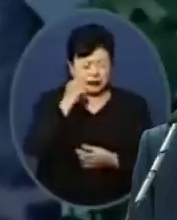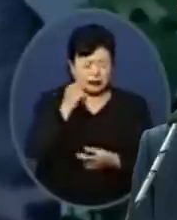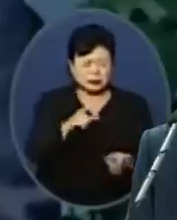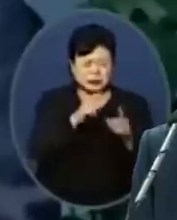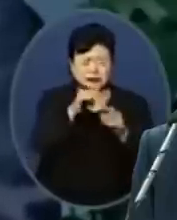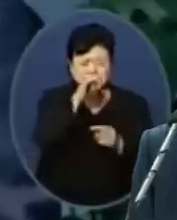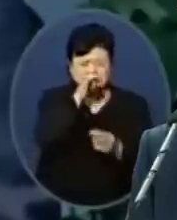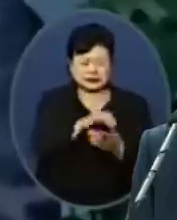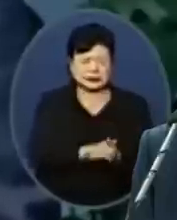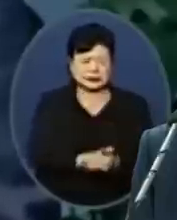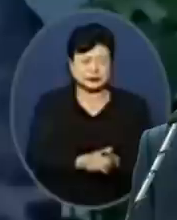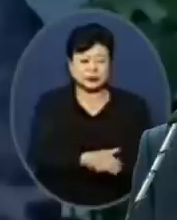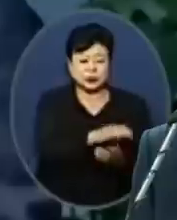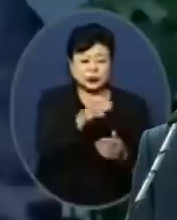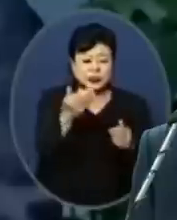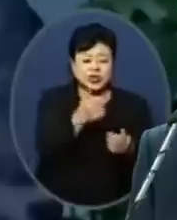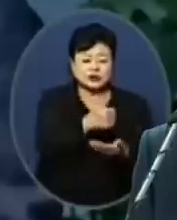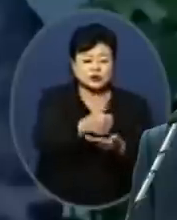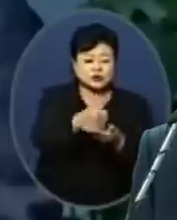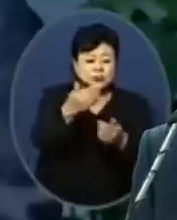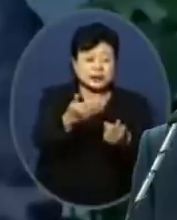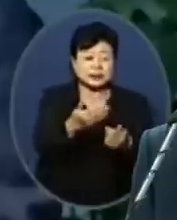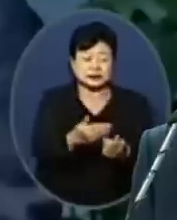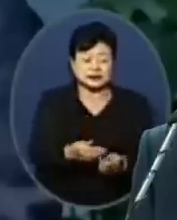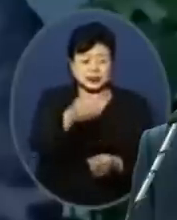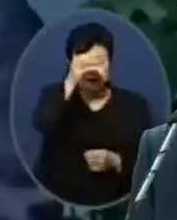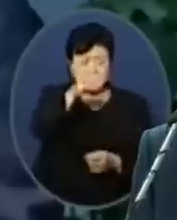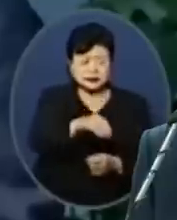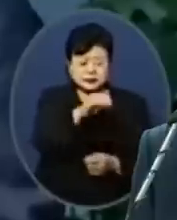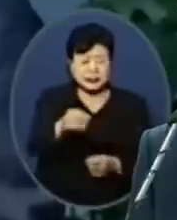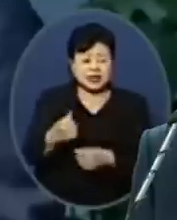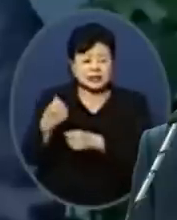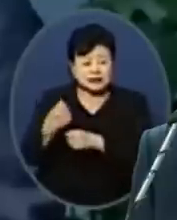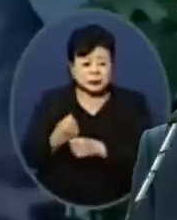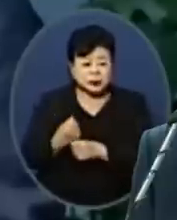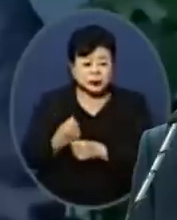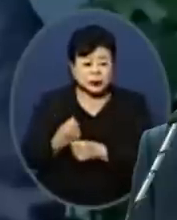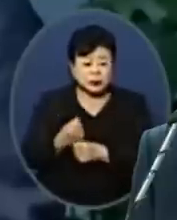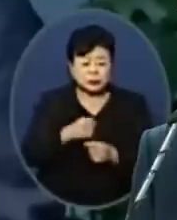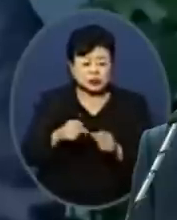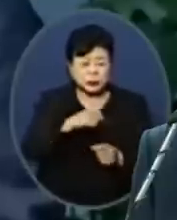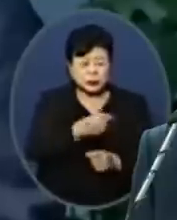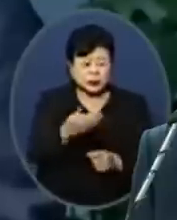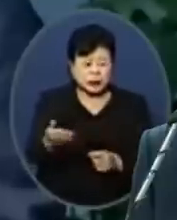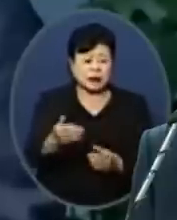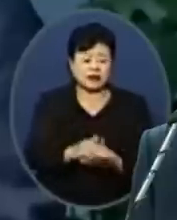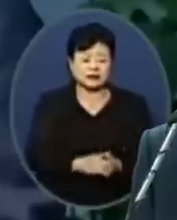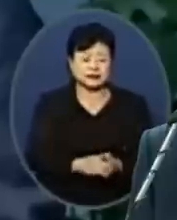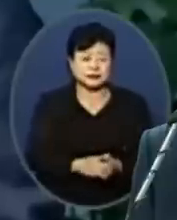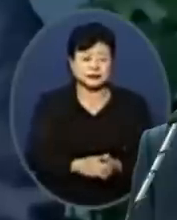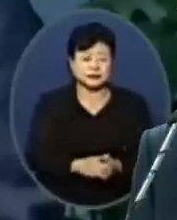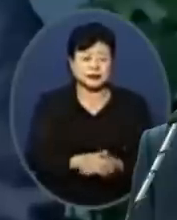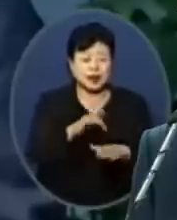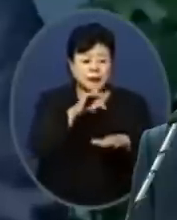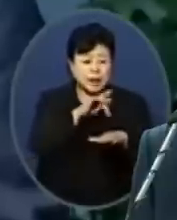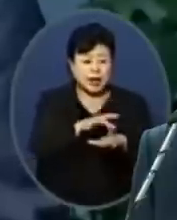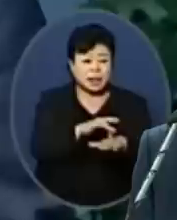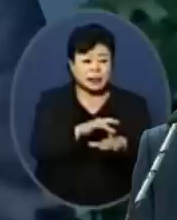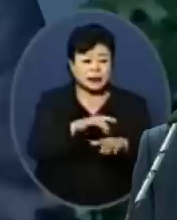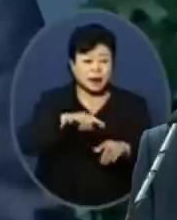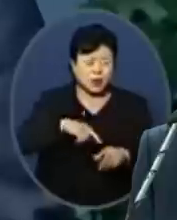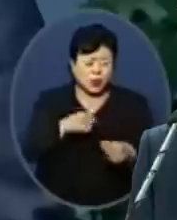한 우리들에게 주님께서 십자가를 짊어지고 몸짓고 피 흘려서 마귀와